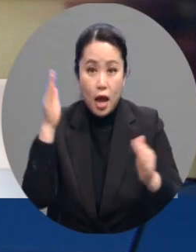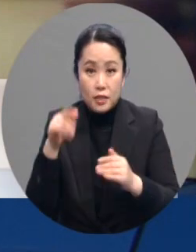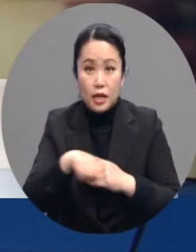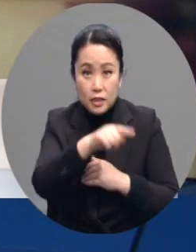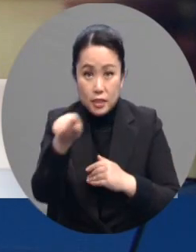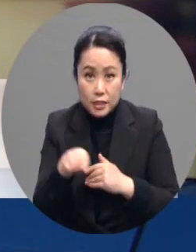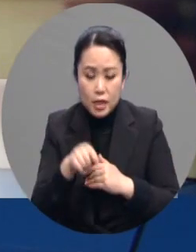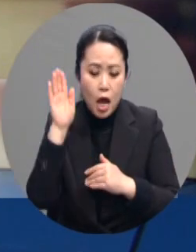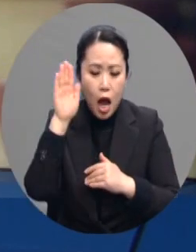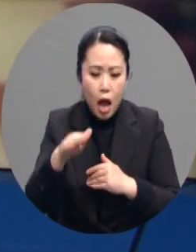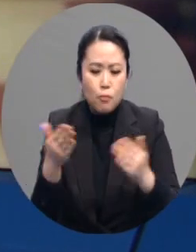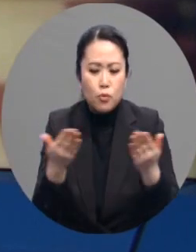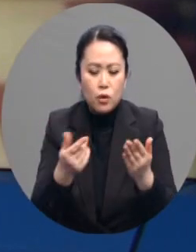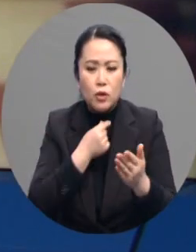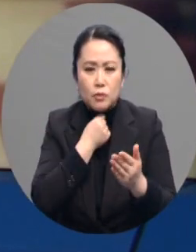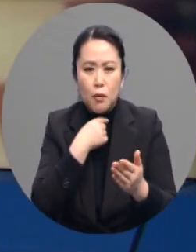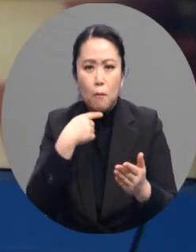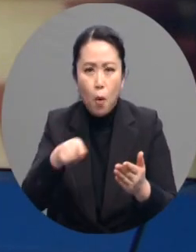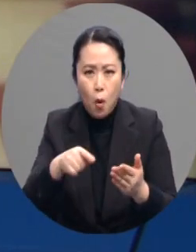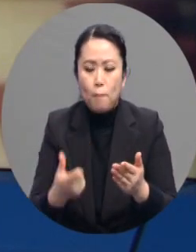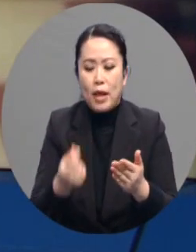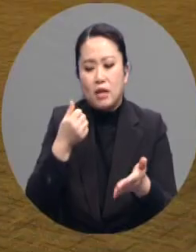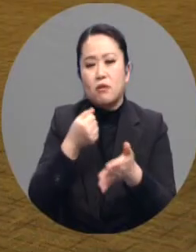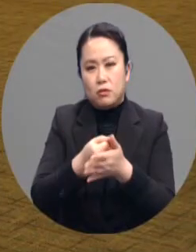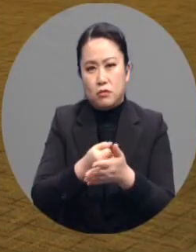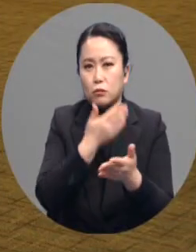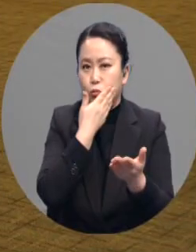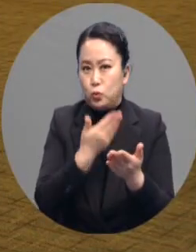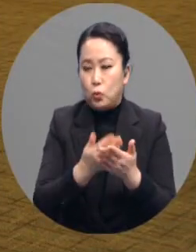좋다고 조언합니다. 이두원 기자입니다.